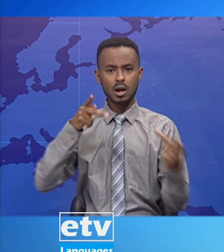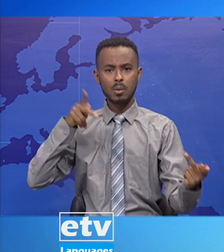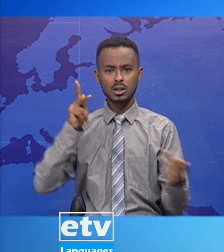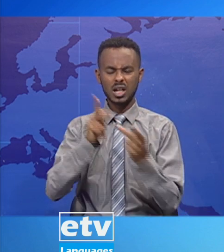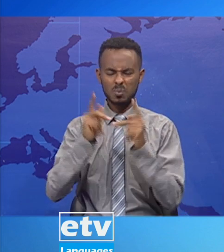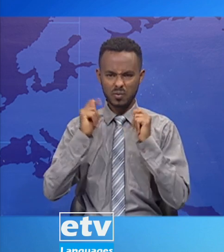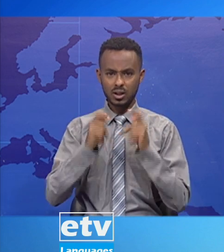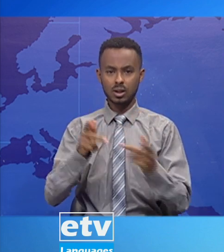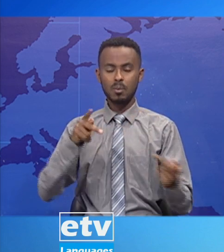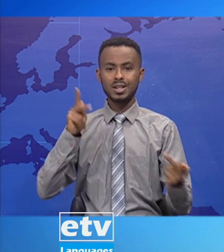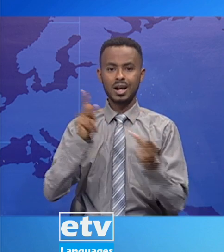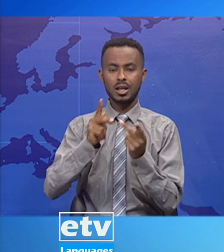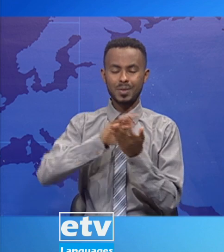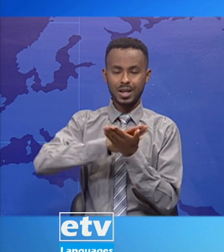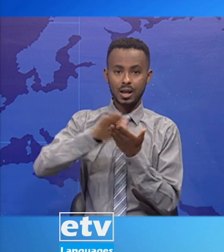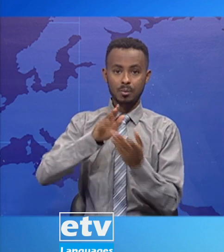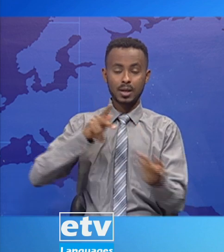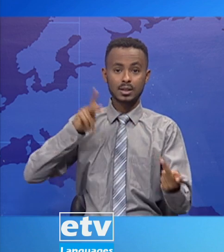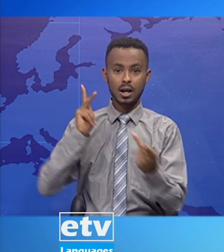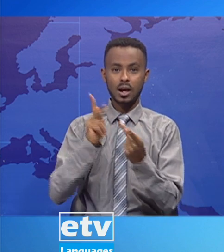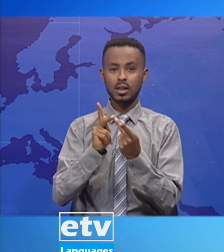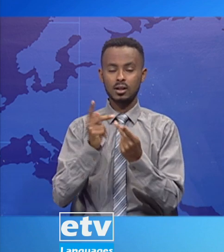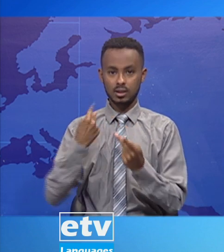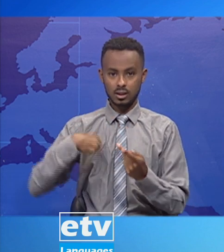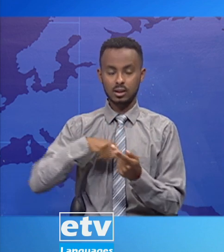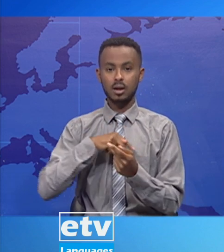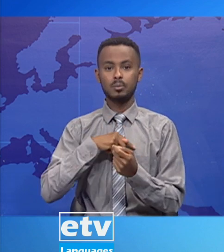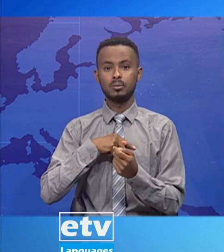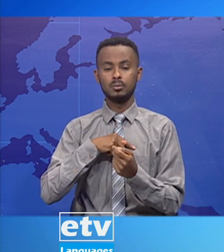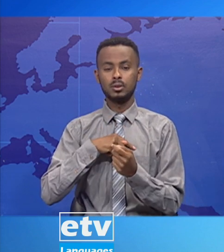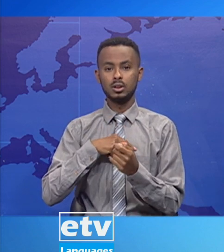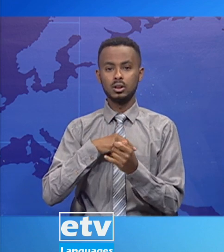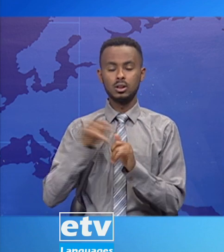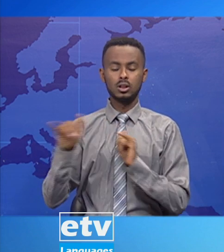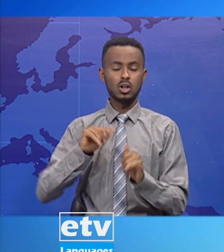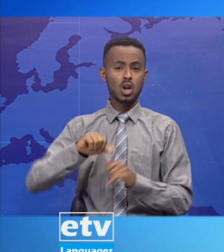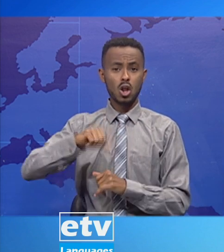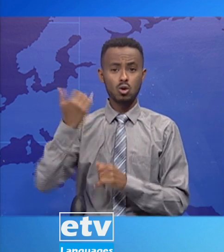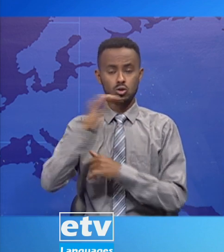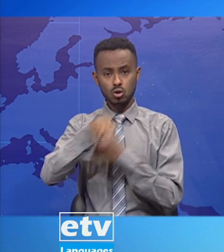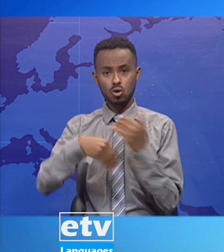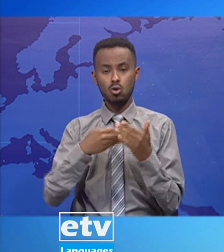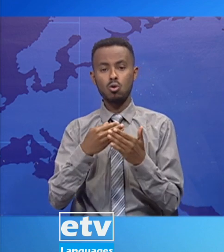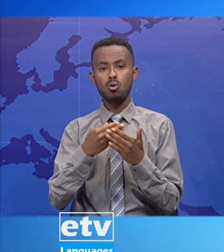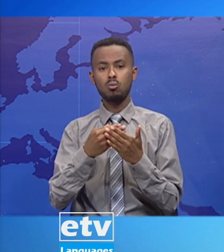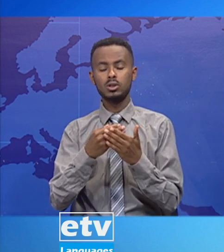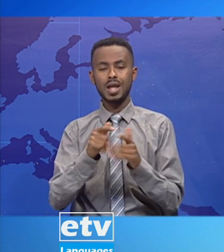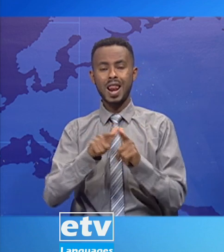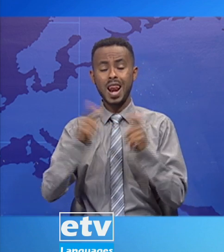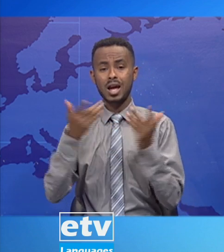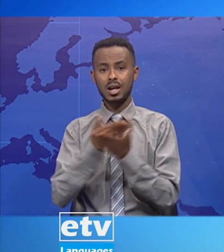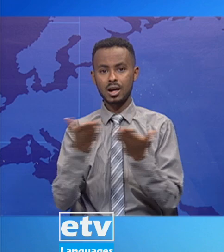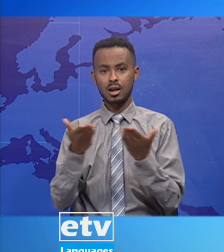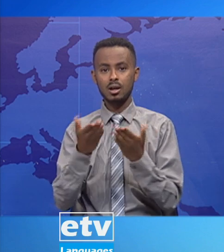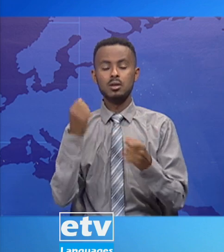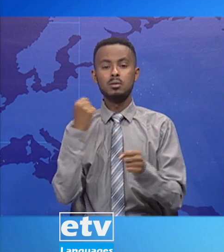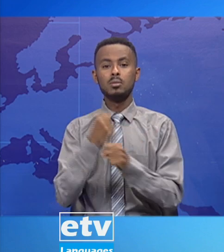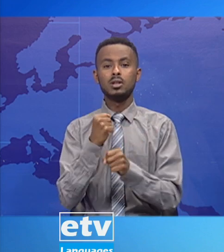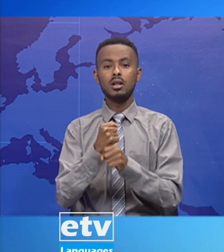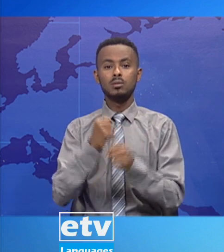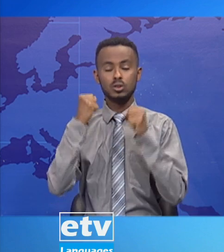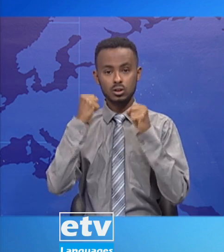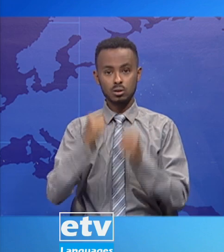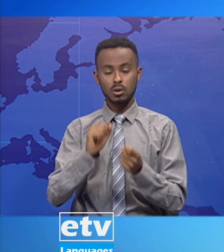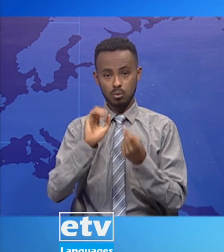በፍጥነት ማሳካት፣ በጥራት ማሳካት፣ እኛም እንደሌሎቹ ሁሉ ትልልቅ ነገር መስራት የምንችል